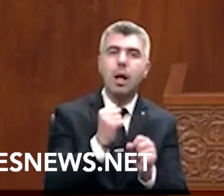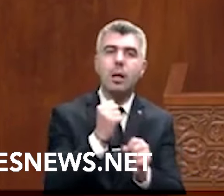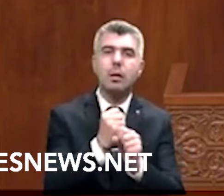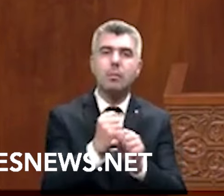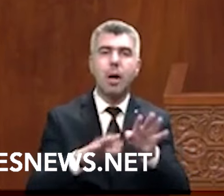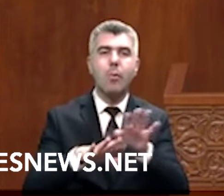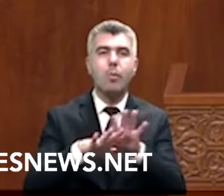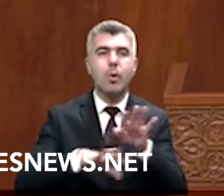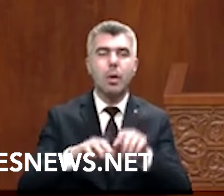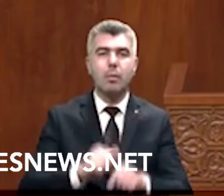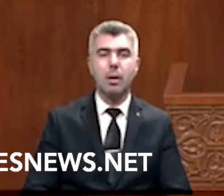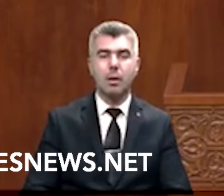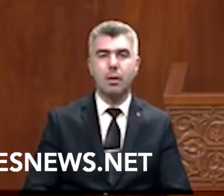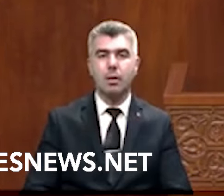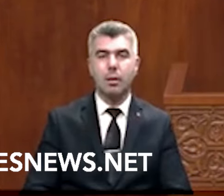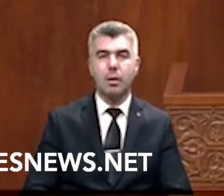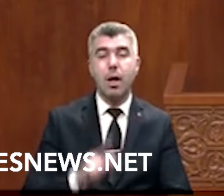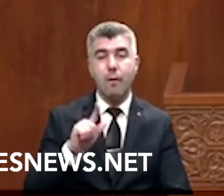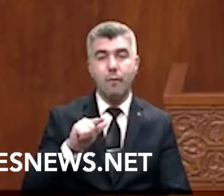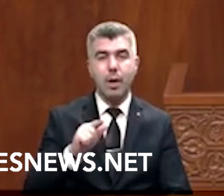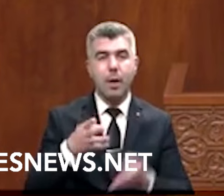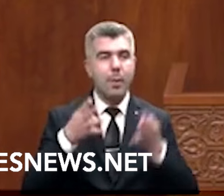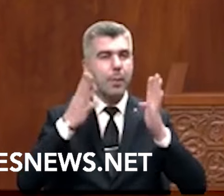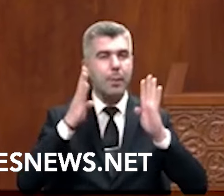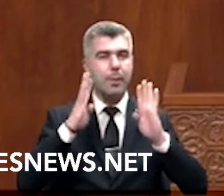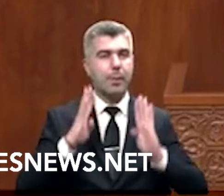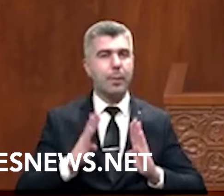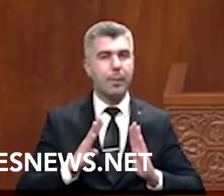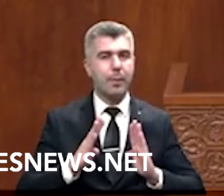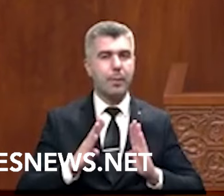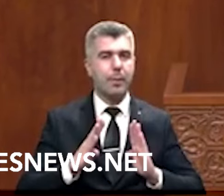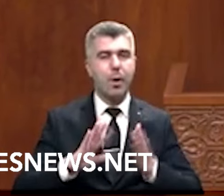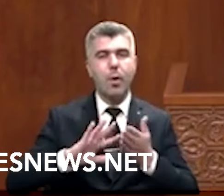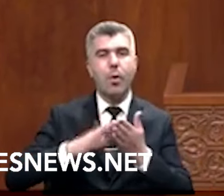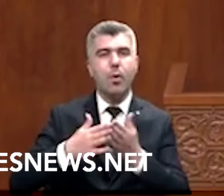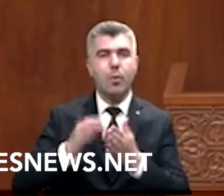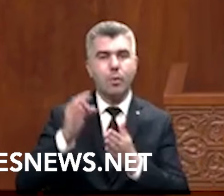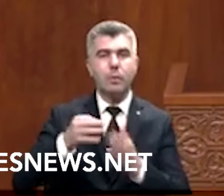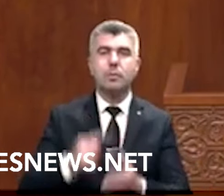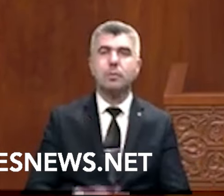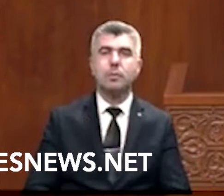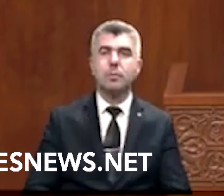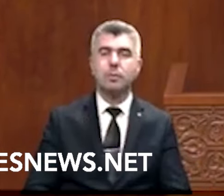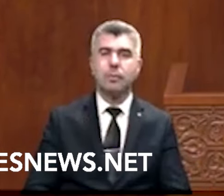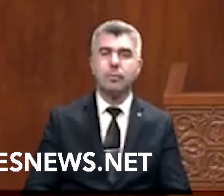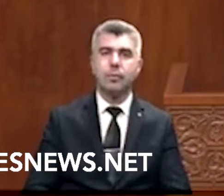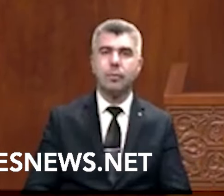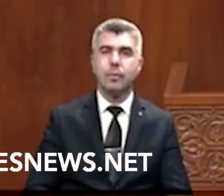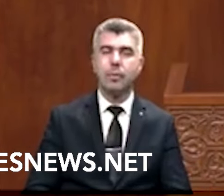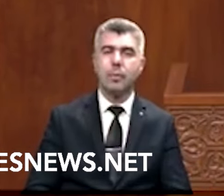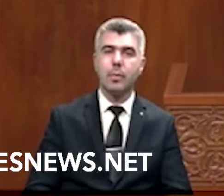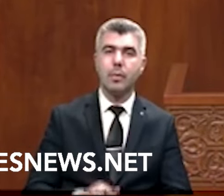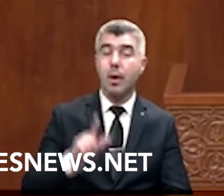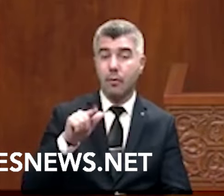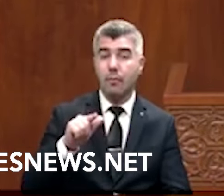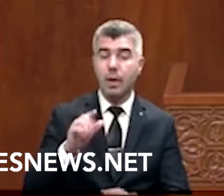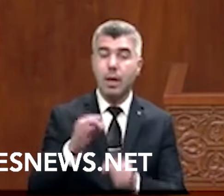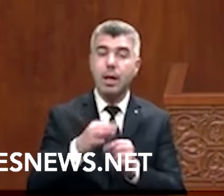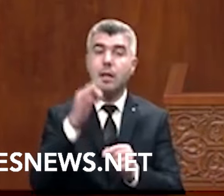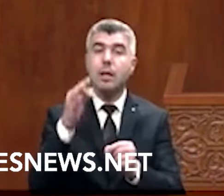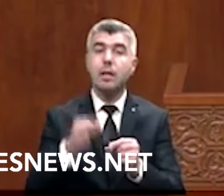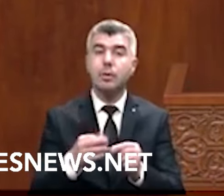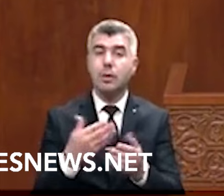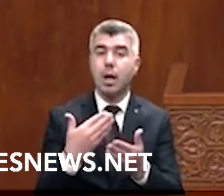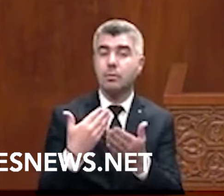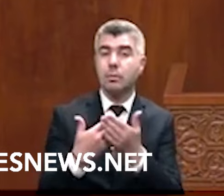المجتمع ما جعلها تخلق ارتياحا لدى هذه الفئات ومن المؤكد ان هذه النتائج